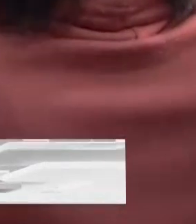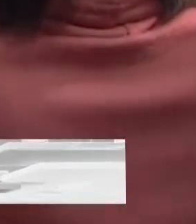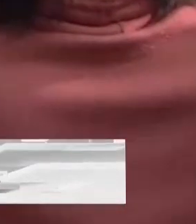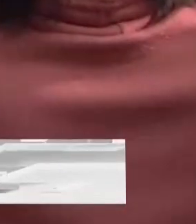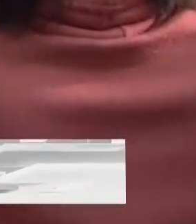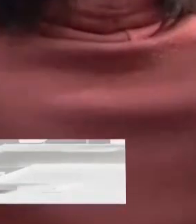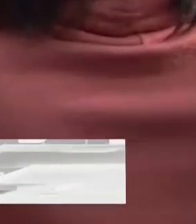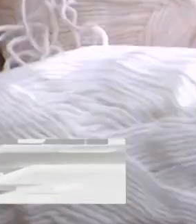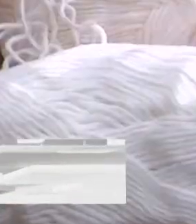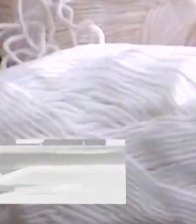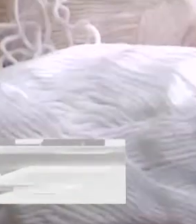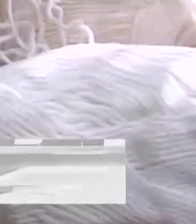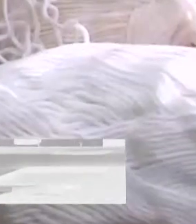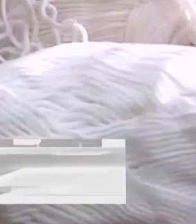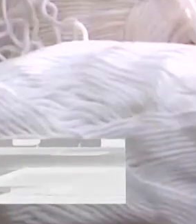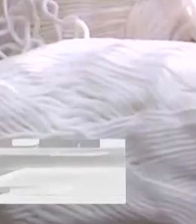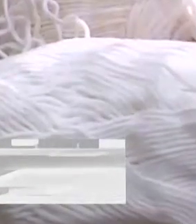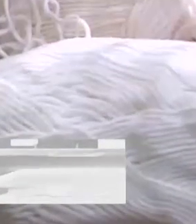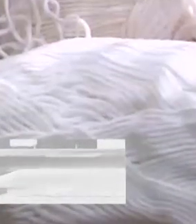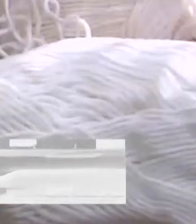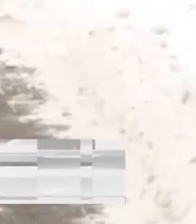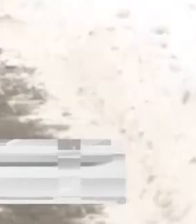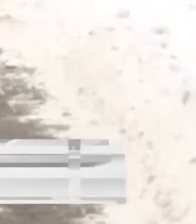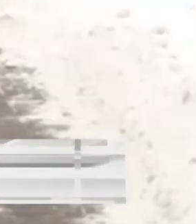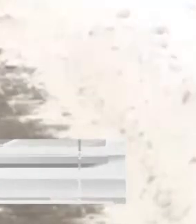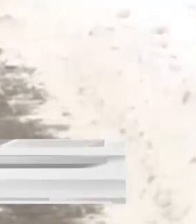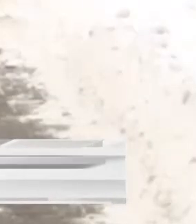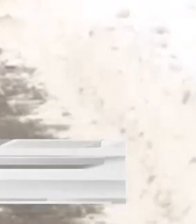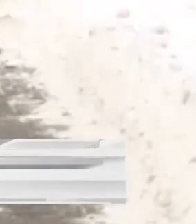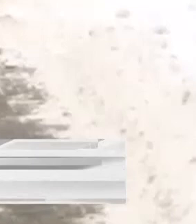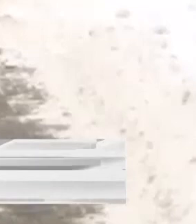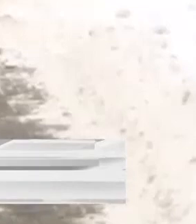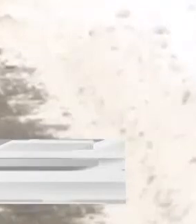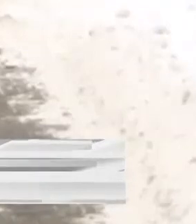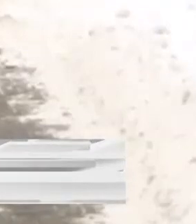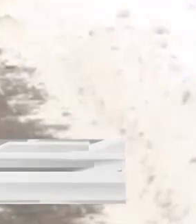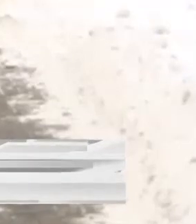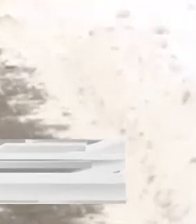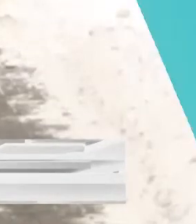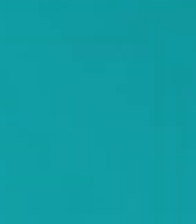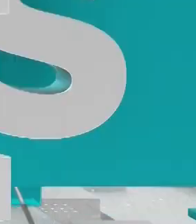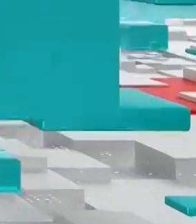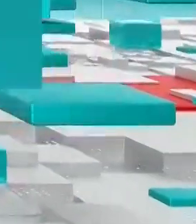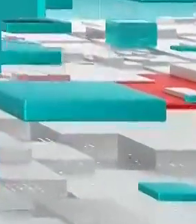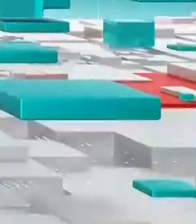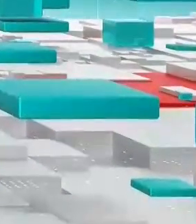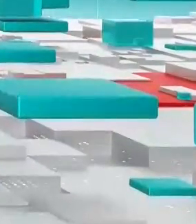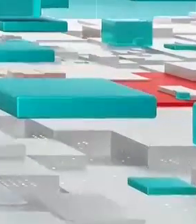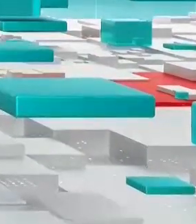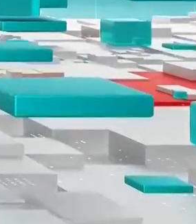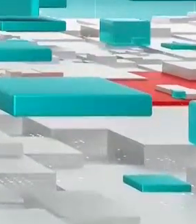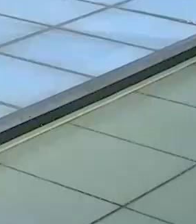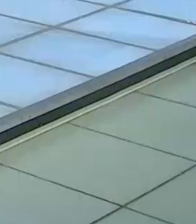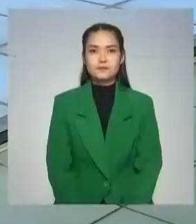егде жастағы азаматтар. Әлі күнге дейін дауасы табылмаған кесел туралы мен Аружан Задабек айтам.